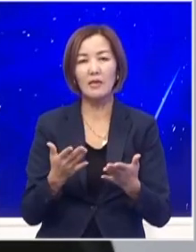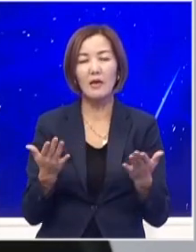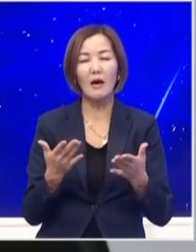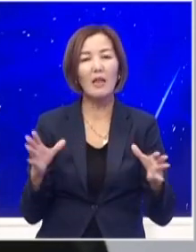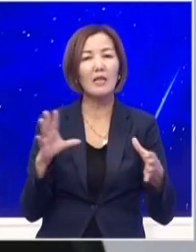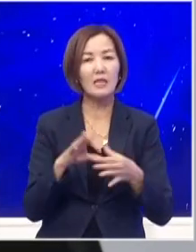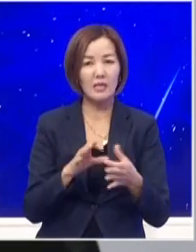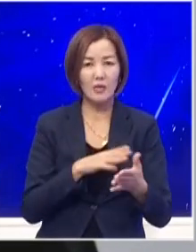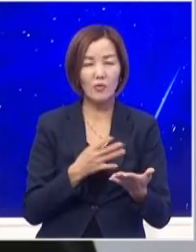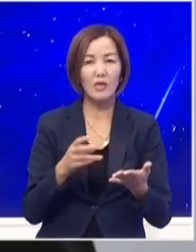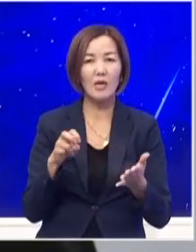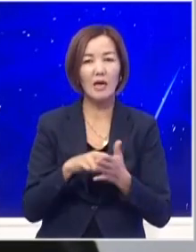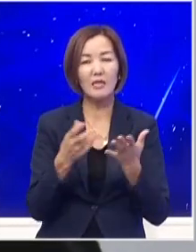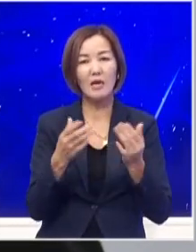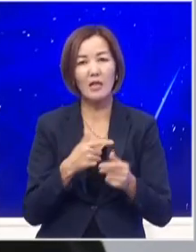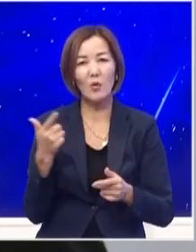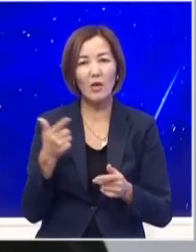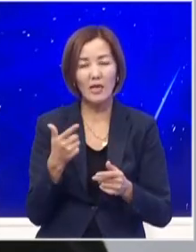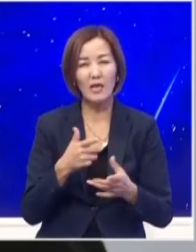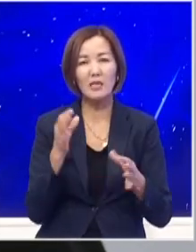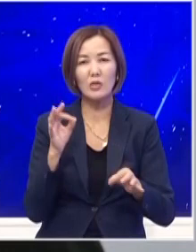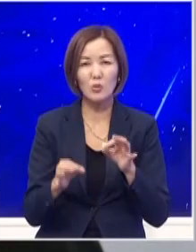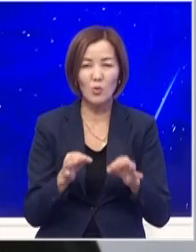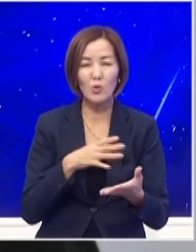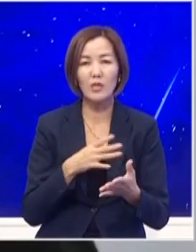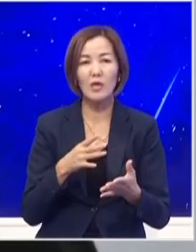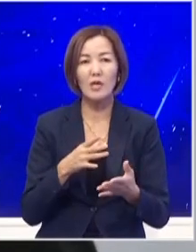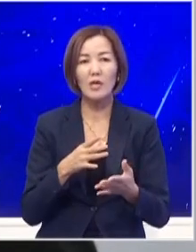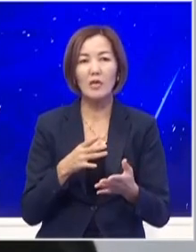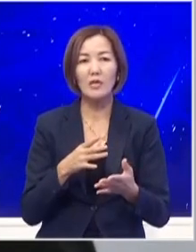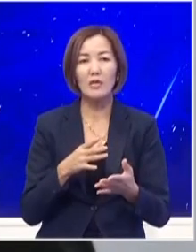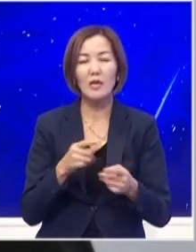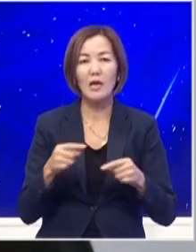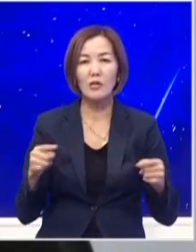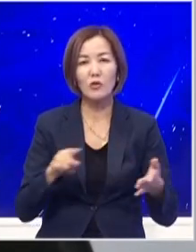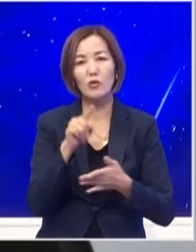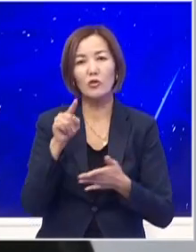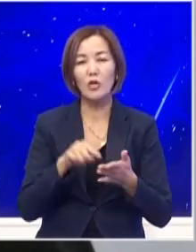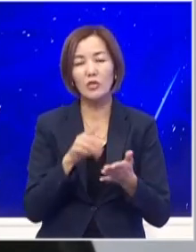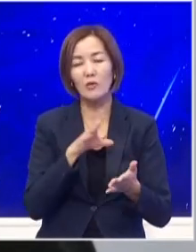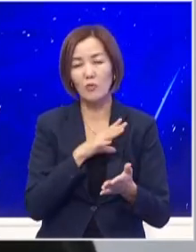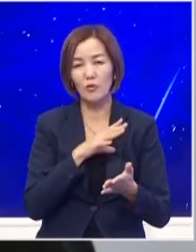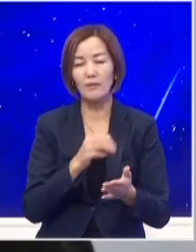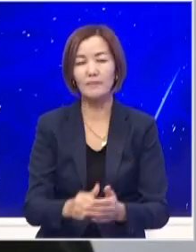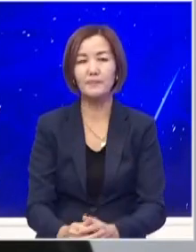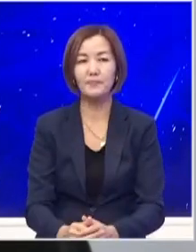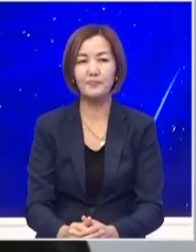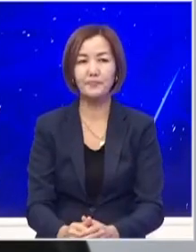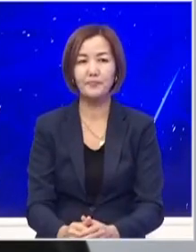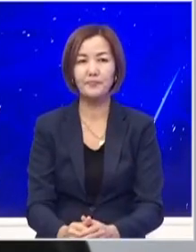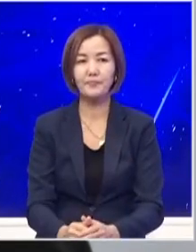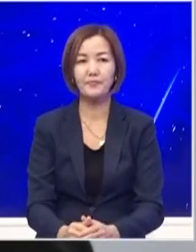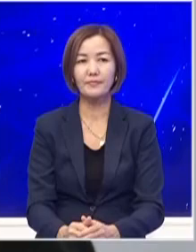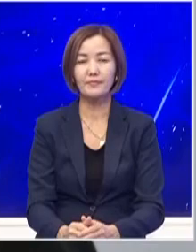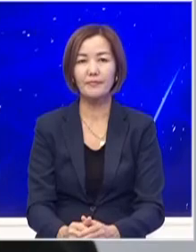тіркеу, және нотариустерге қандай бана мұрагерлікті қалай оформлять ету керек екен, рәсімдеу керек екені сол бойынша сұрақтар